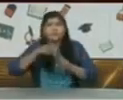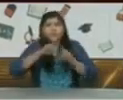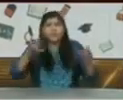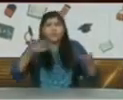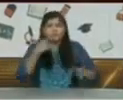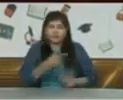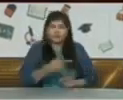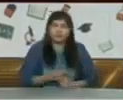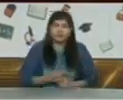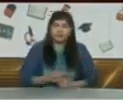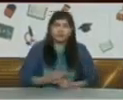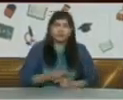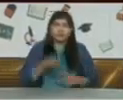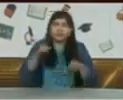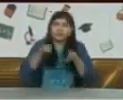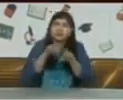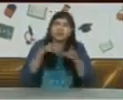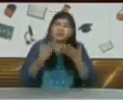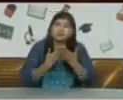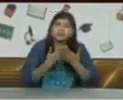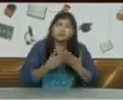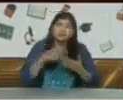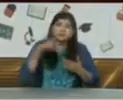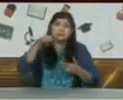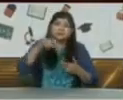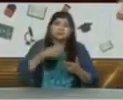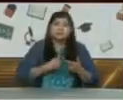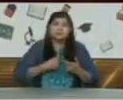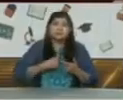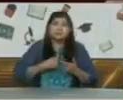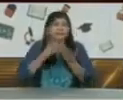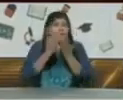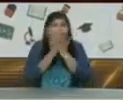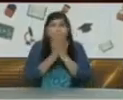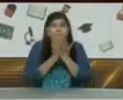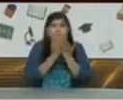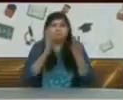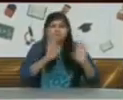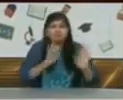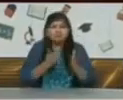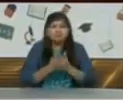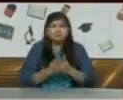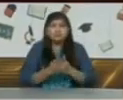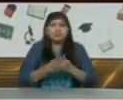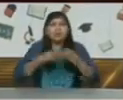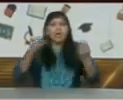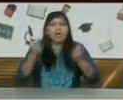कहूं तो ये मेमोराइज नहीं है, एक्चुअली